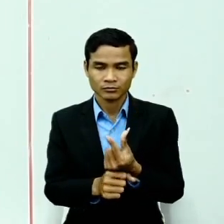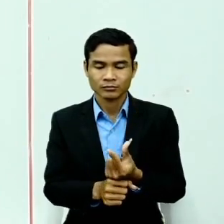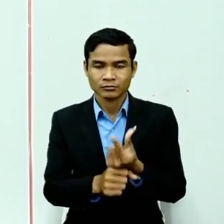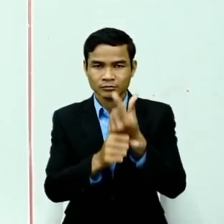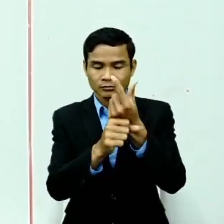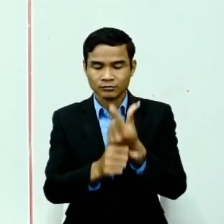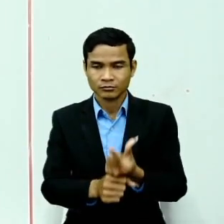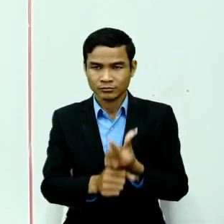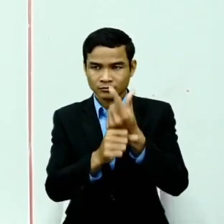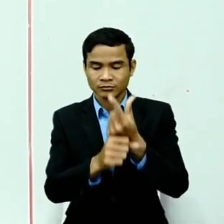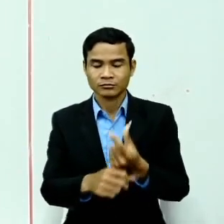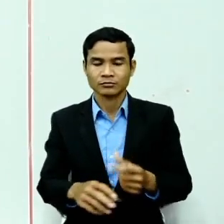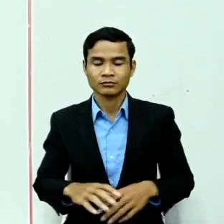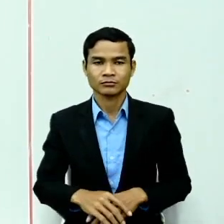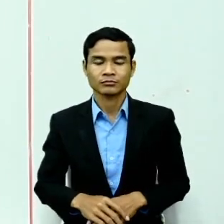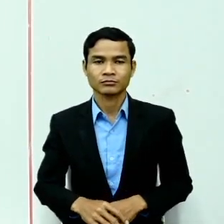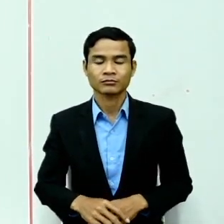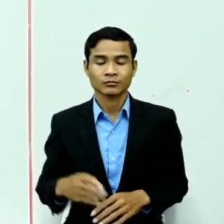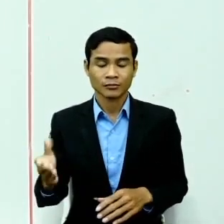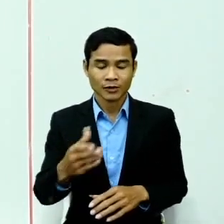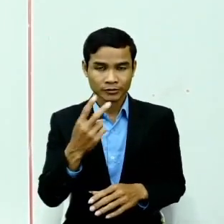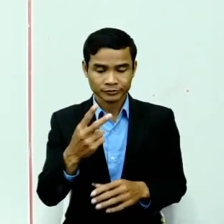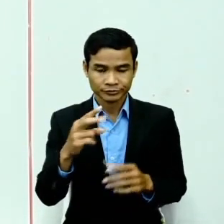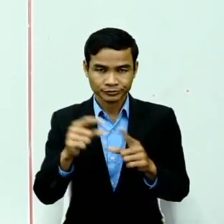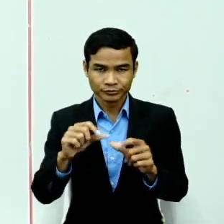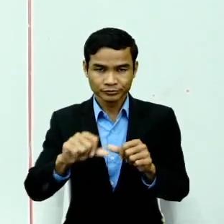càng chà địa bàn đó con